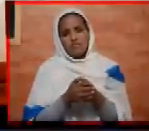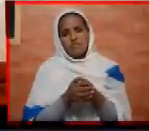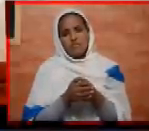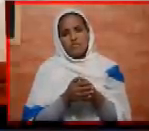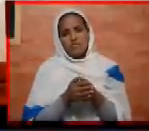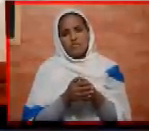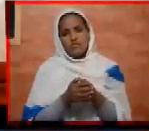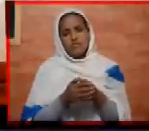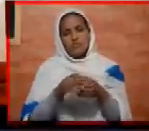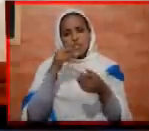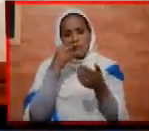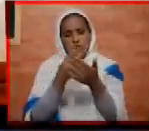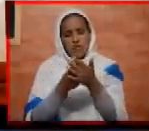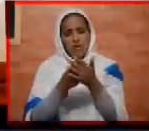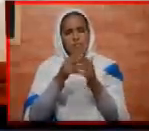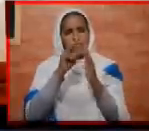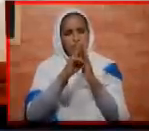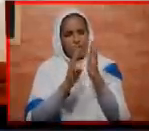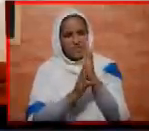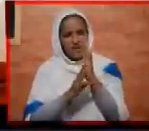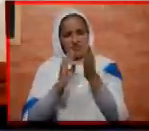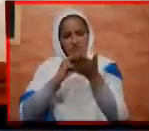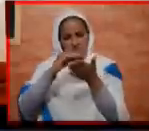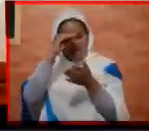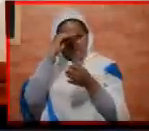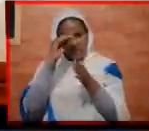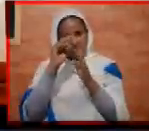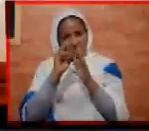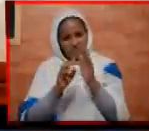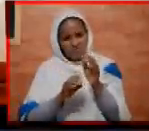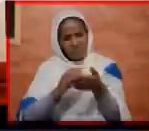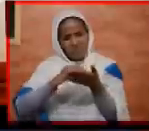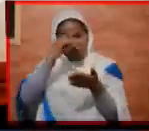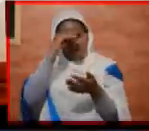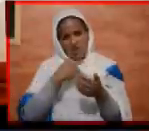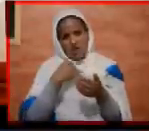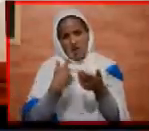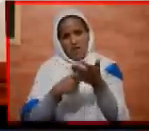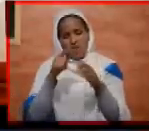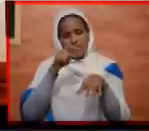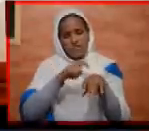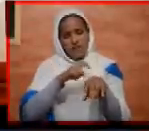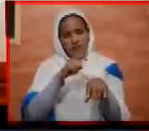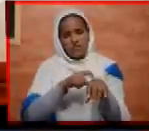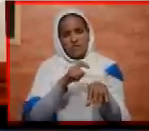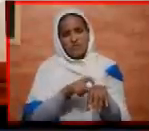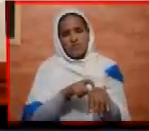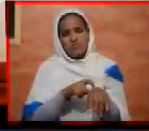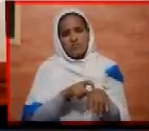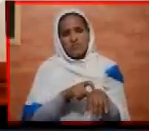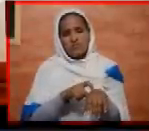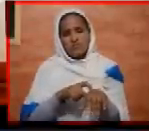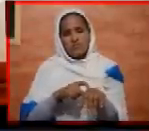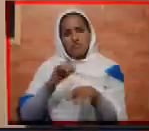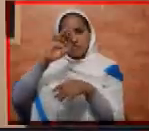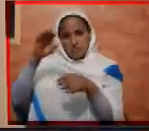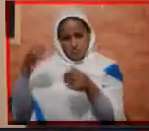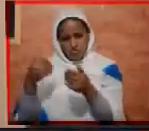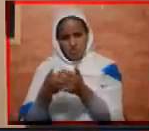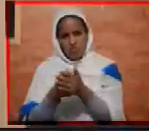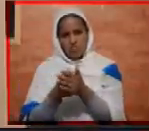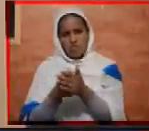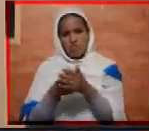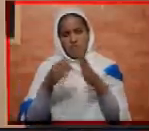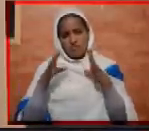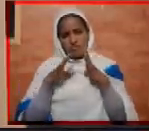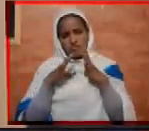ግብረ ገብ ነው የግብረ ገብ መምህር እየተባሉ ይቀጠሩ ነበር። በዚያን ጊዜ የነበረው እንትን በጣም ጥሩ ነበር። አሁን